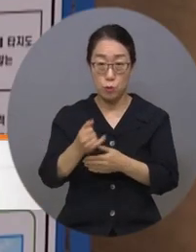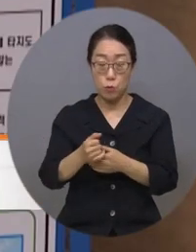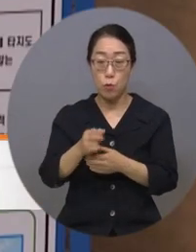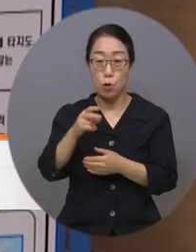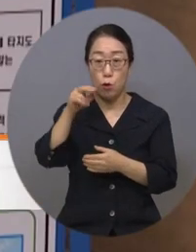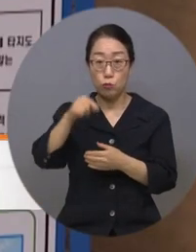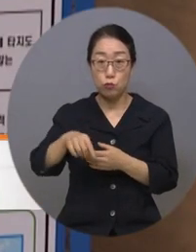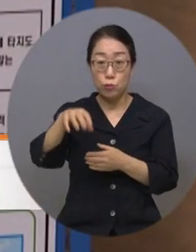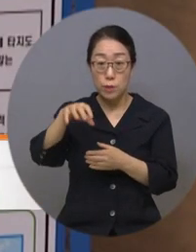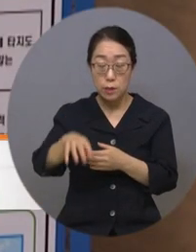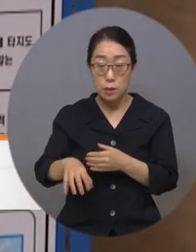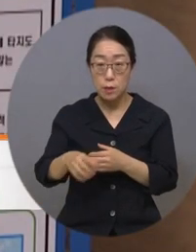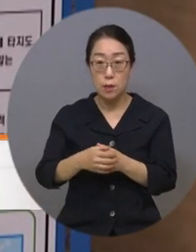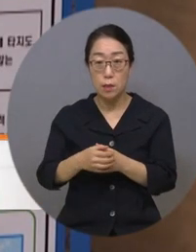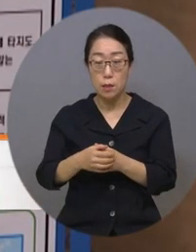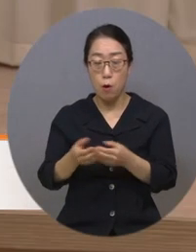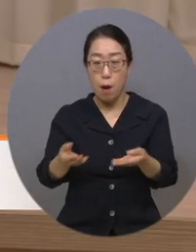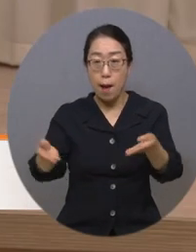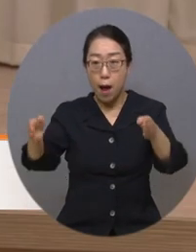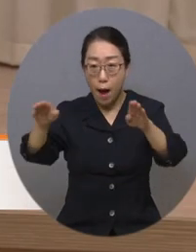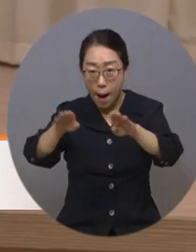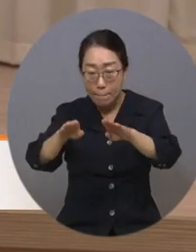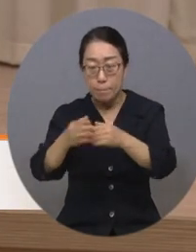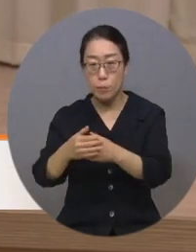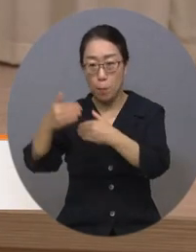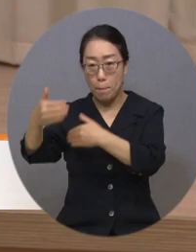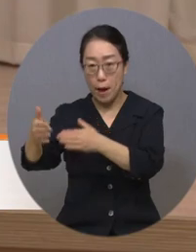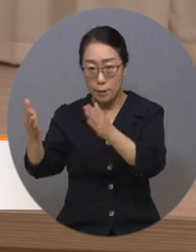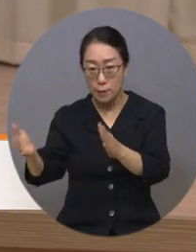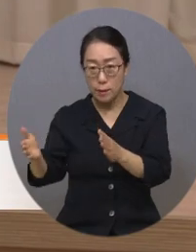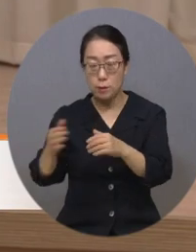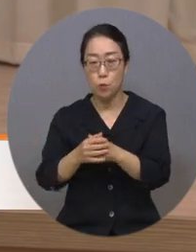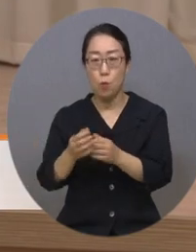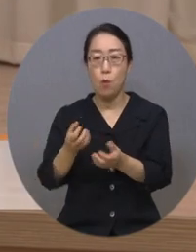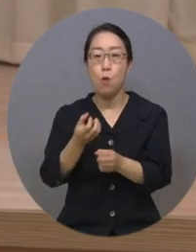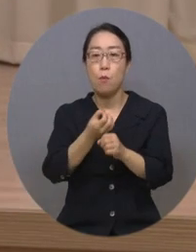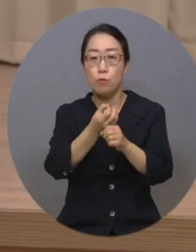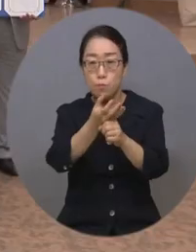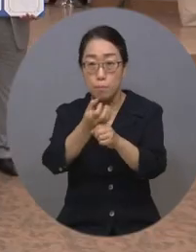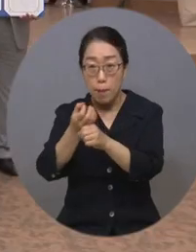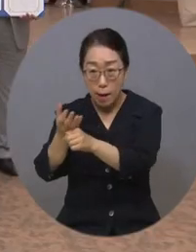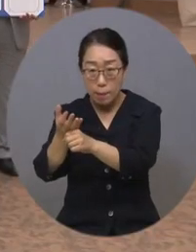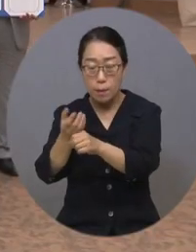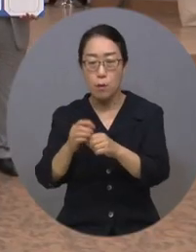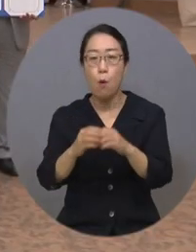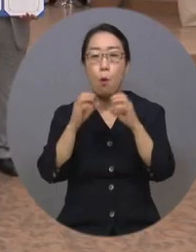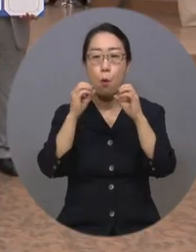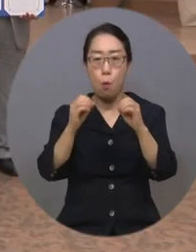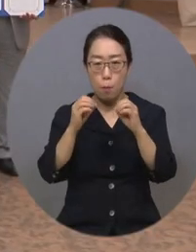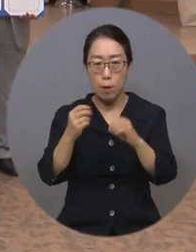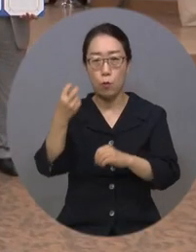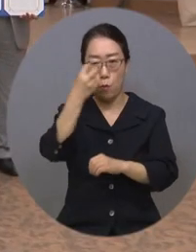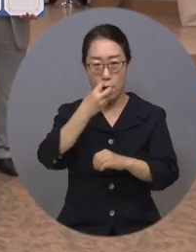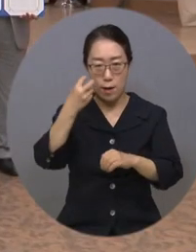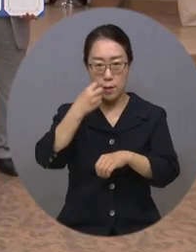여수시는 아이스팩 수거함과 수거박스 설치, 수집, 운반 등 총괄 관리와 홍보에 나서게 됩니다.